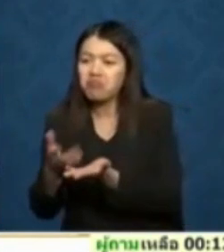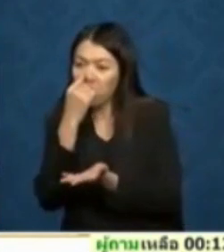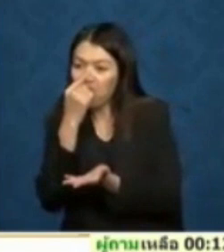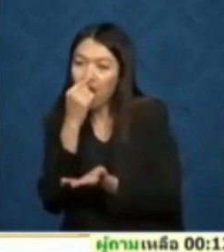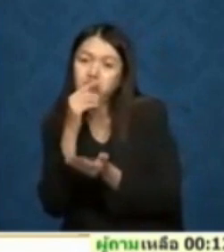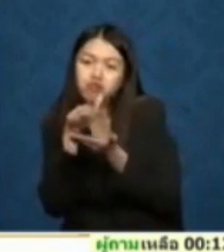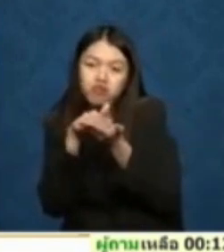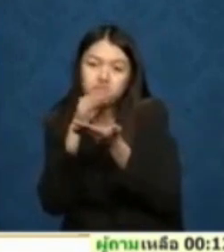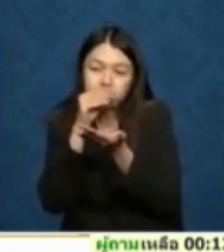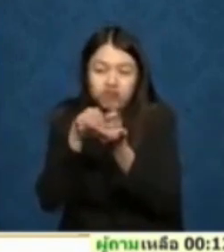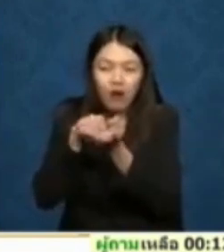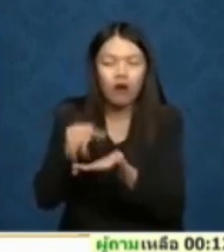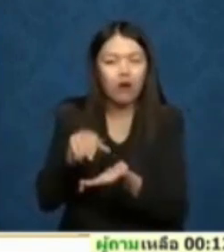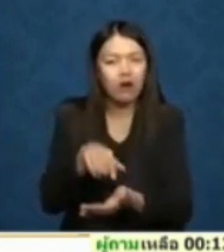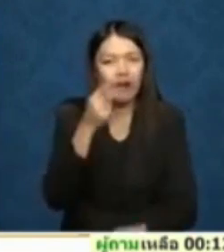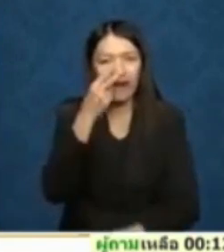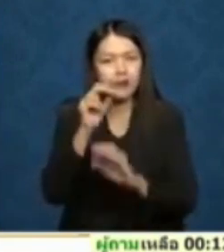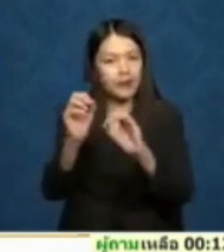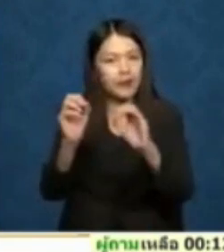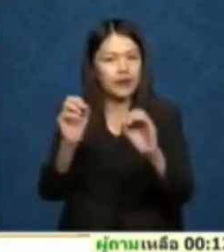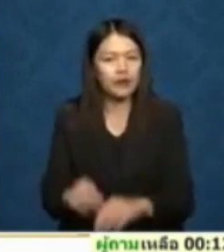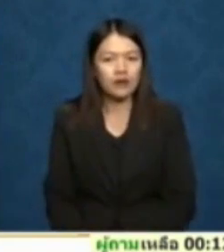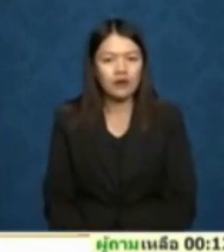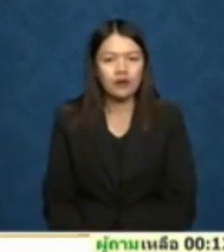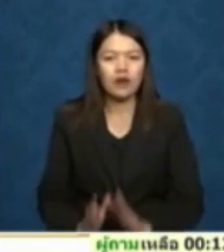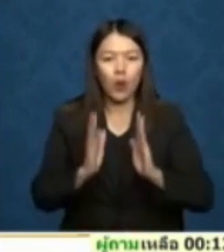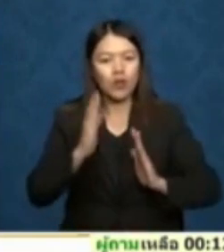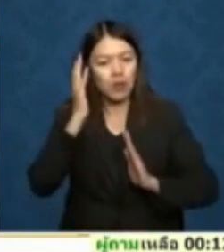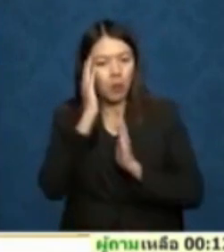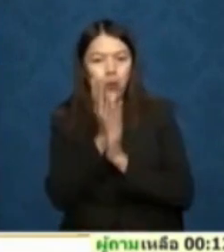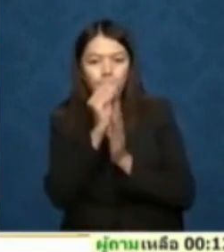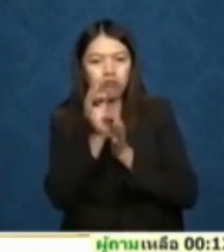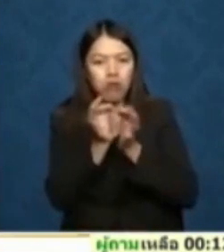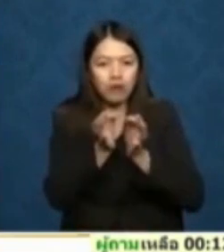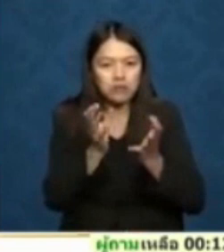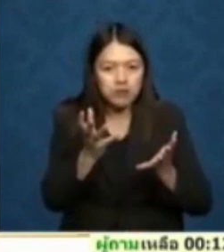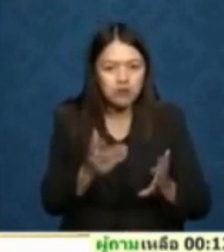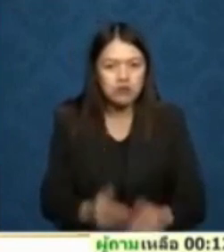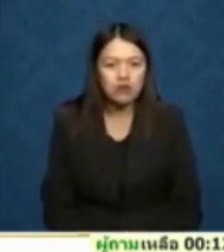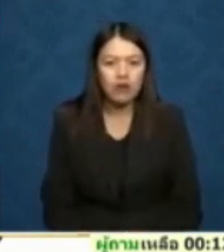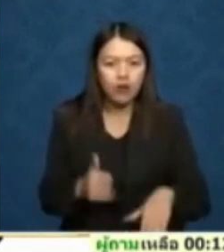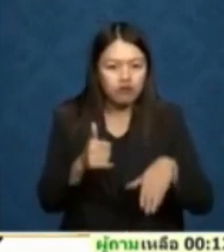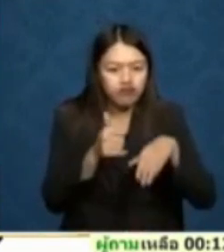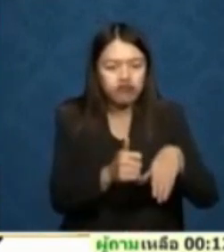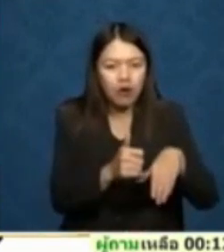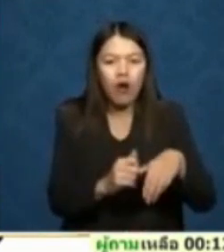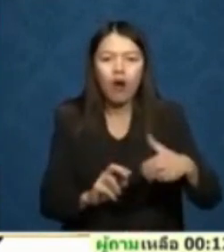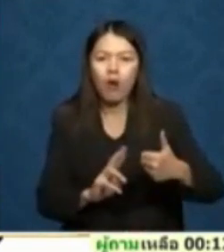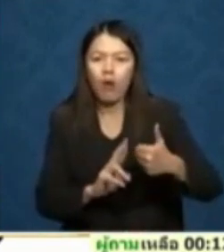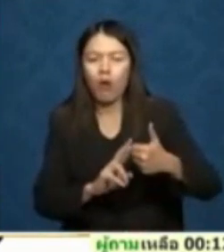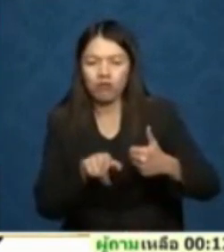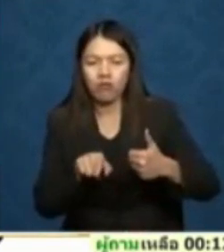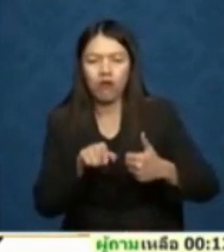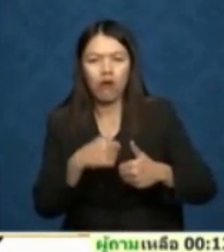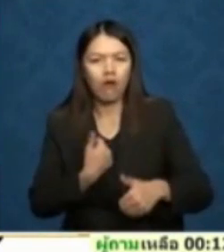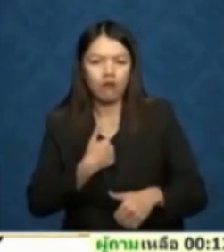ษและที่เราไม่เคยเห็นคือการออกมาชี้แจงของเจ้าหน้าที่ครับว่าเจ้าหน้าที่ตำรวจผู้ไปที่เกิดเหตุและรองผู้บังคับการภาค8